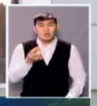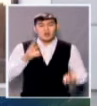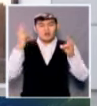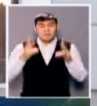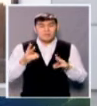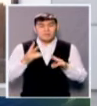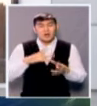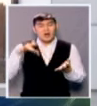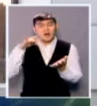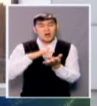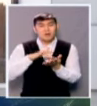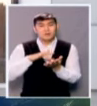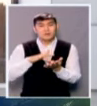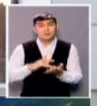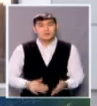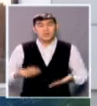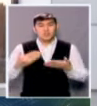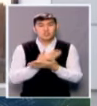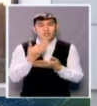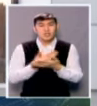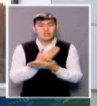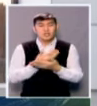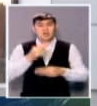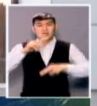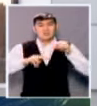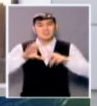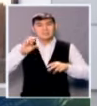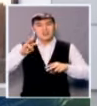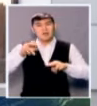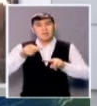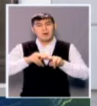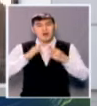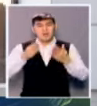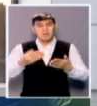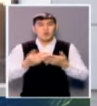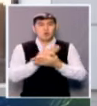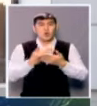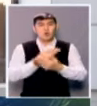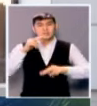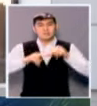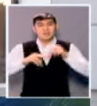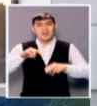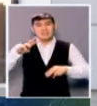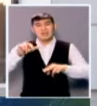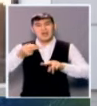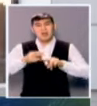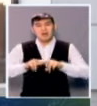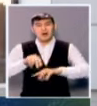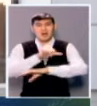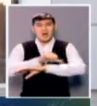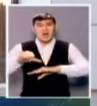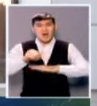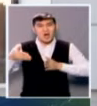оқиғалары қала аумағында мына жаңадан салынған Самал мультик ауданы, сосын жаңа салынған мына Тайманов,